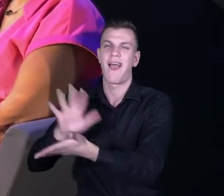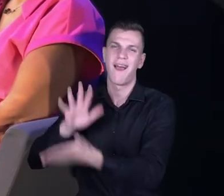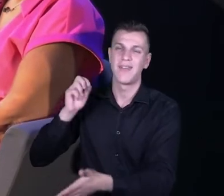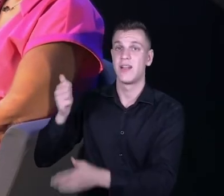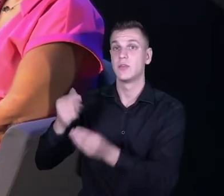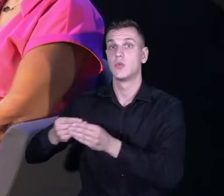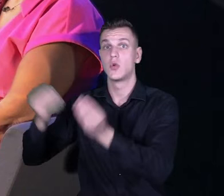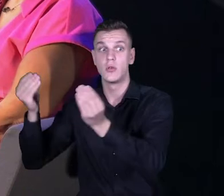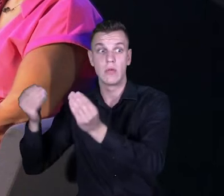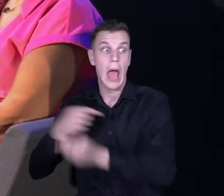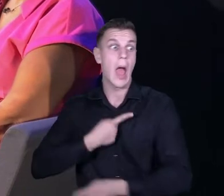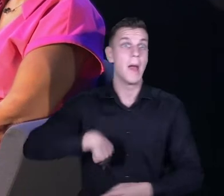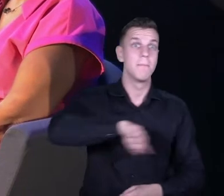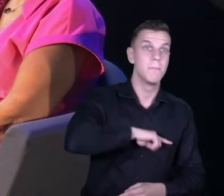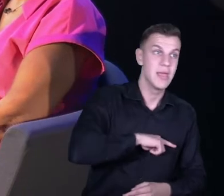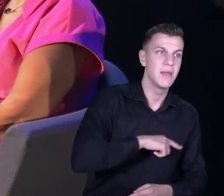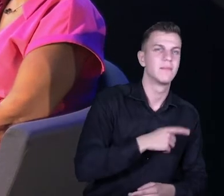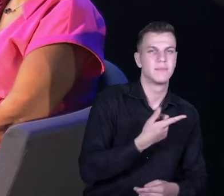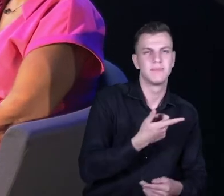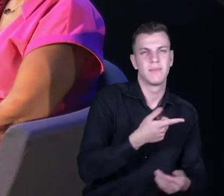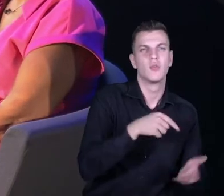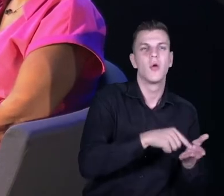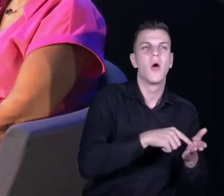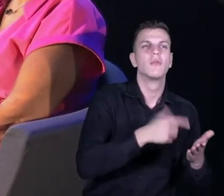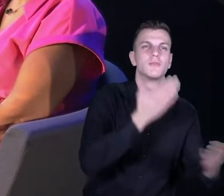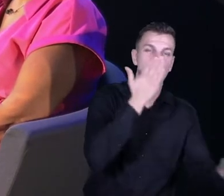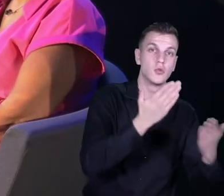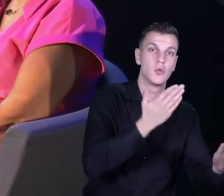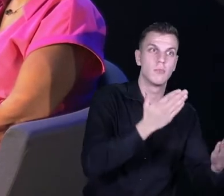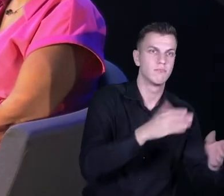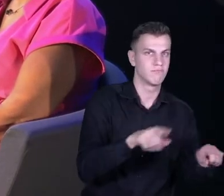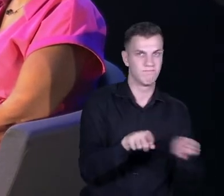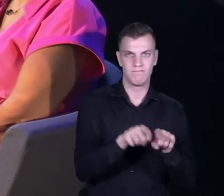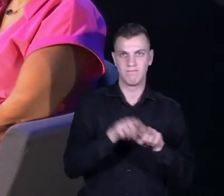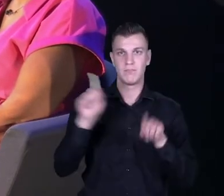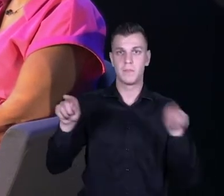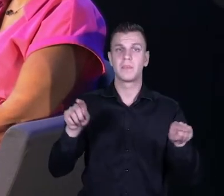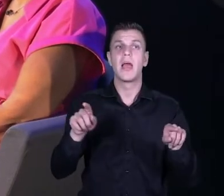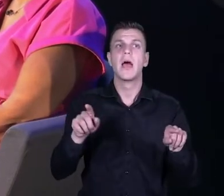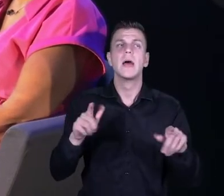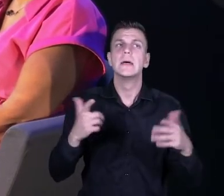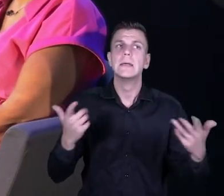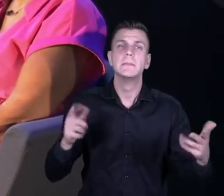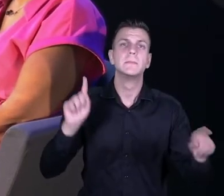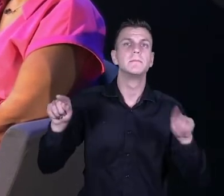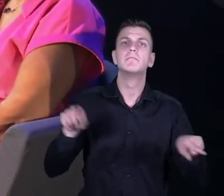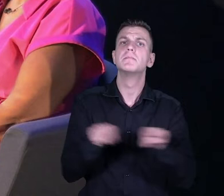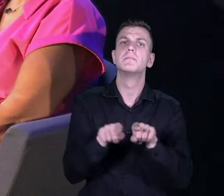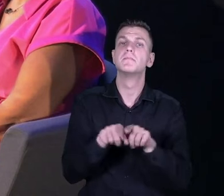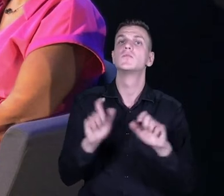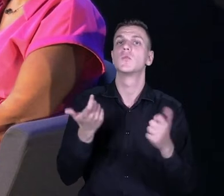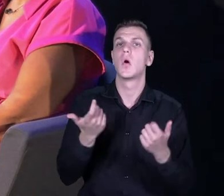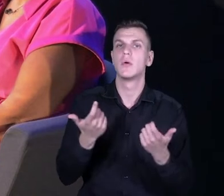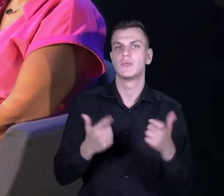pracy, czy też w ogóle w samą filozofię. I ja to mogę odnieść do takich trzech ważnych obszarów.